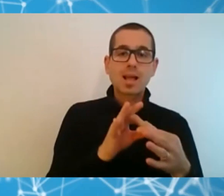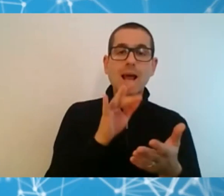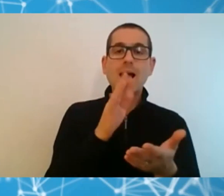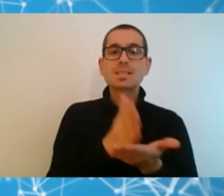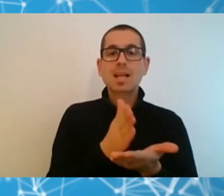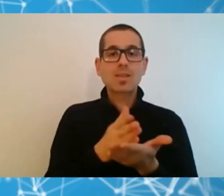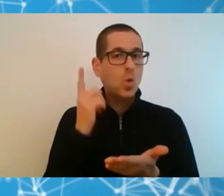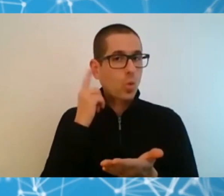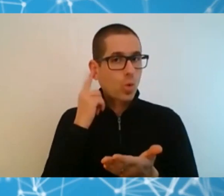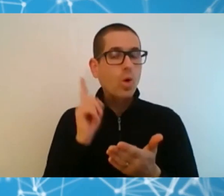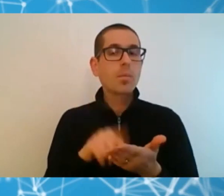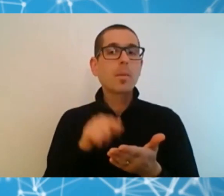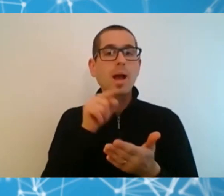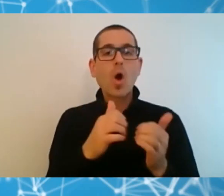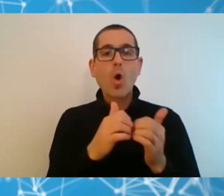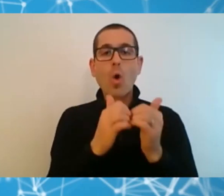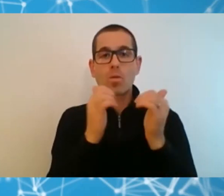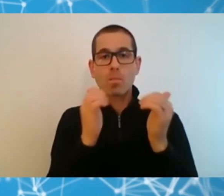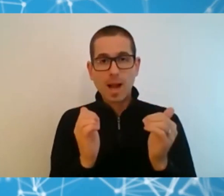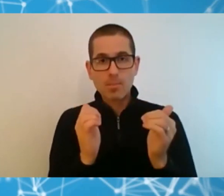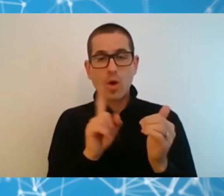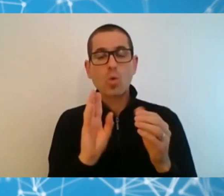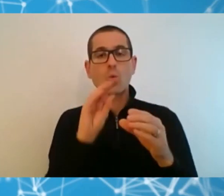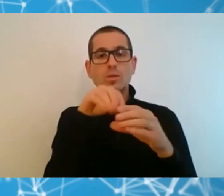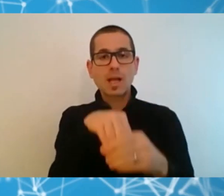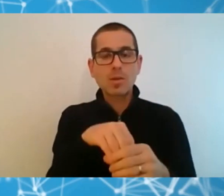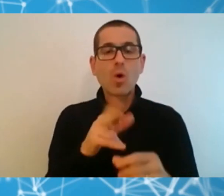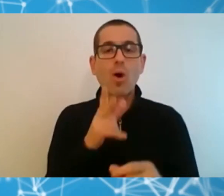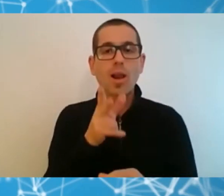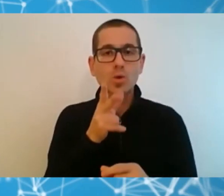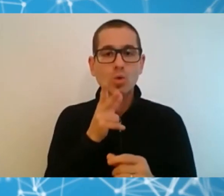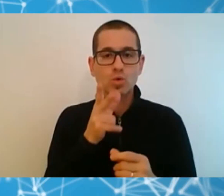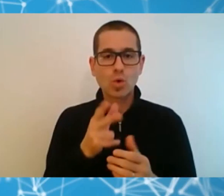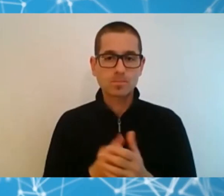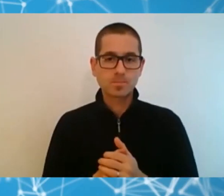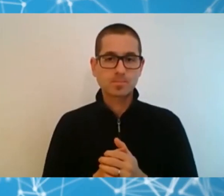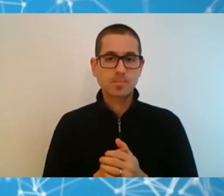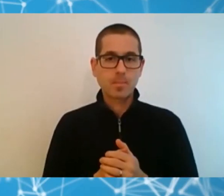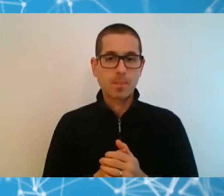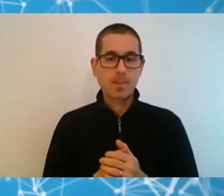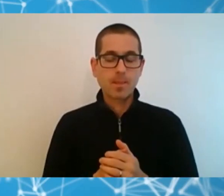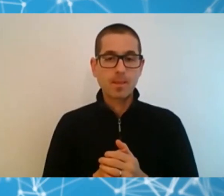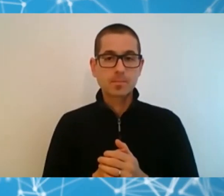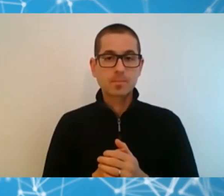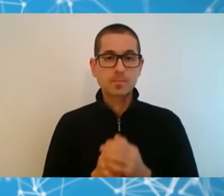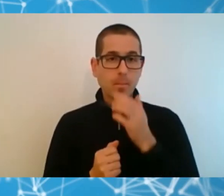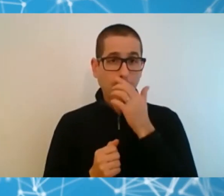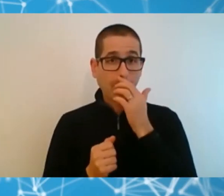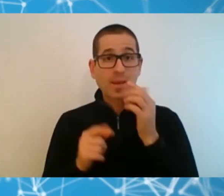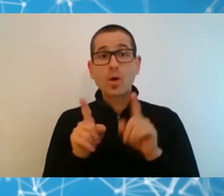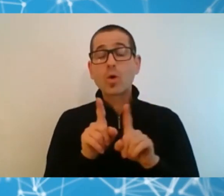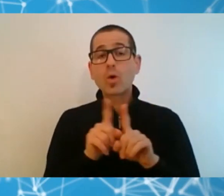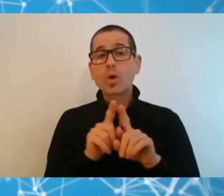ga nato odpremo in vanj vstavimo elektrodo. In pod ovojnico